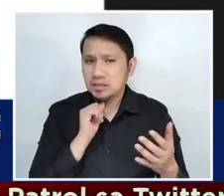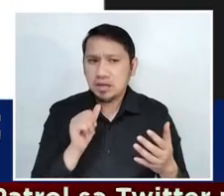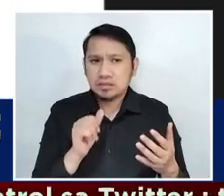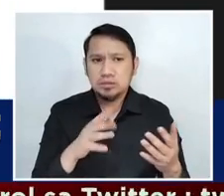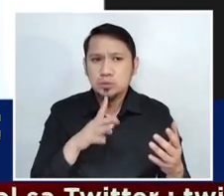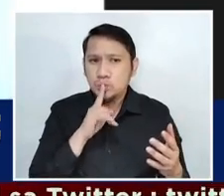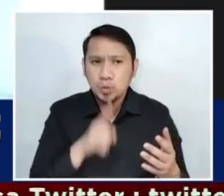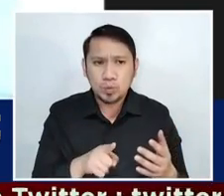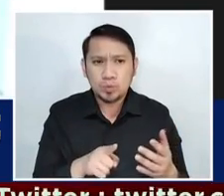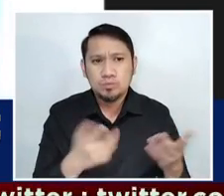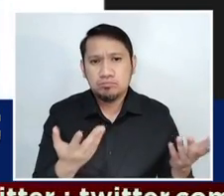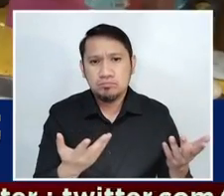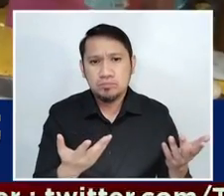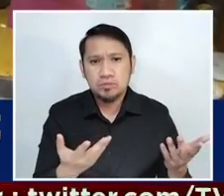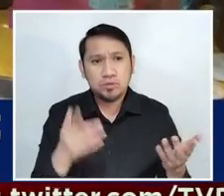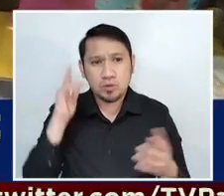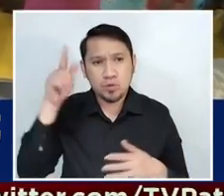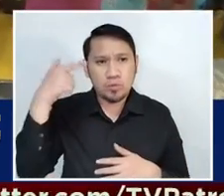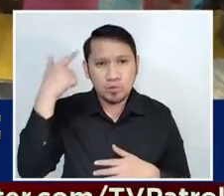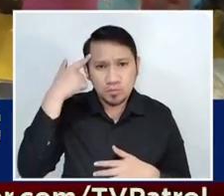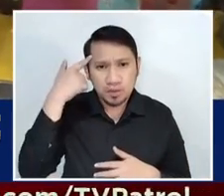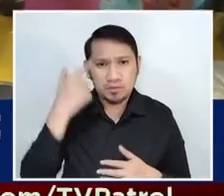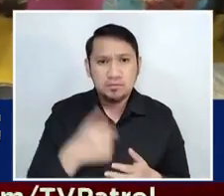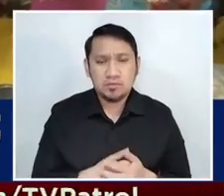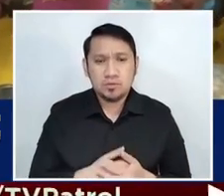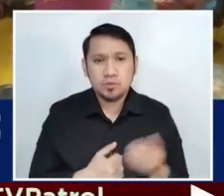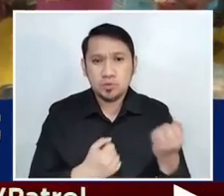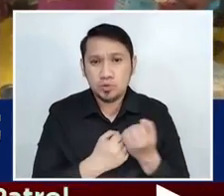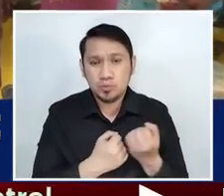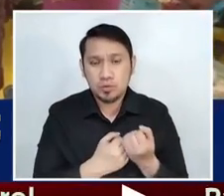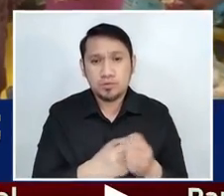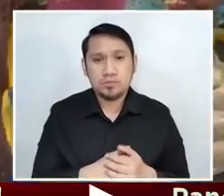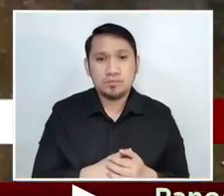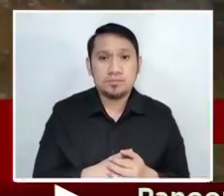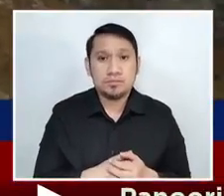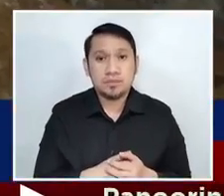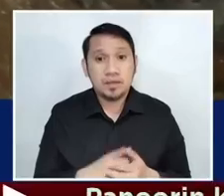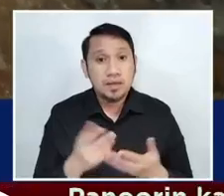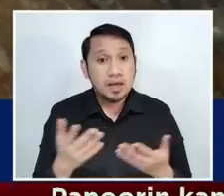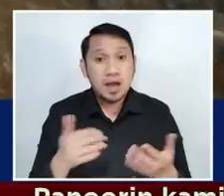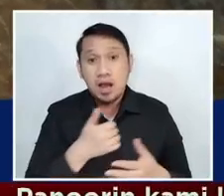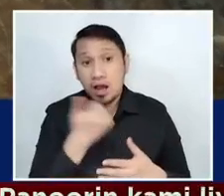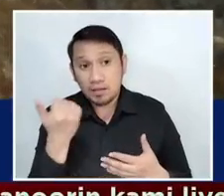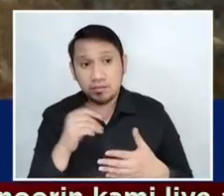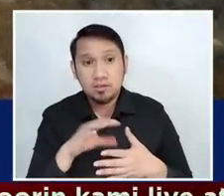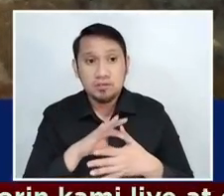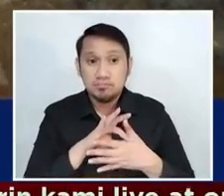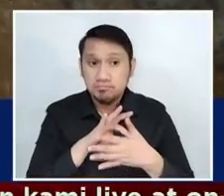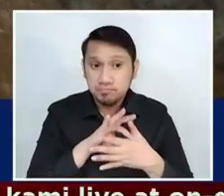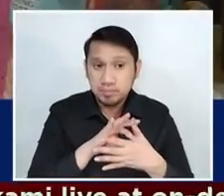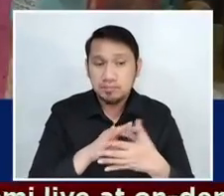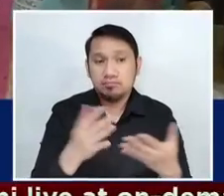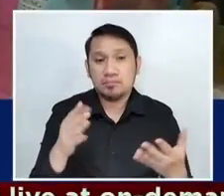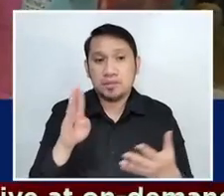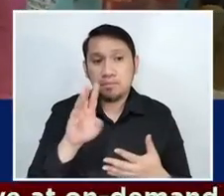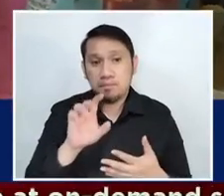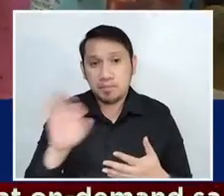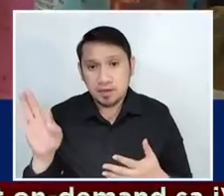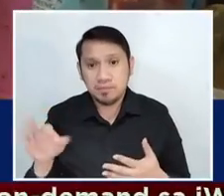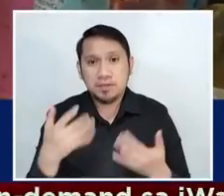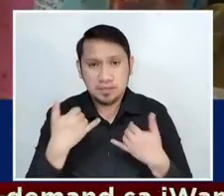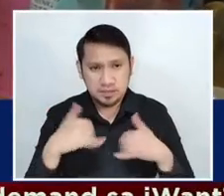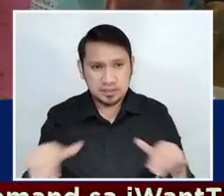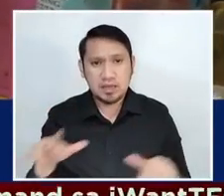Wala talagang seryoso, ang gobyerno. Wala namang paggalaw sa presyo ng ibang bilihin tulad ng baka na nasa 360